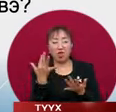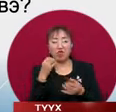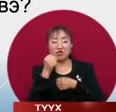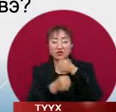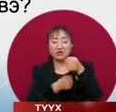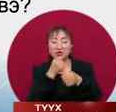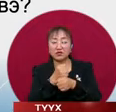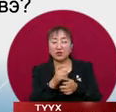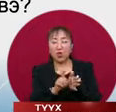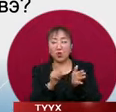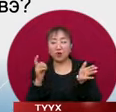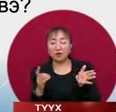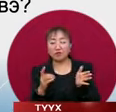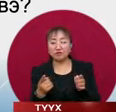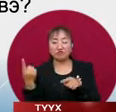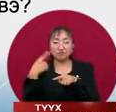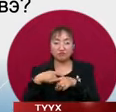хэллээ.